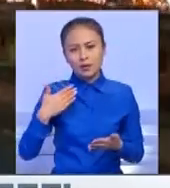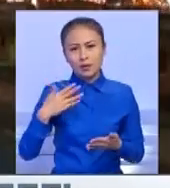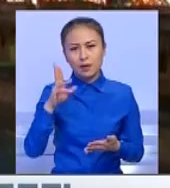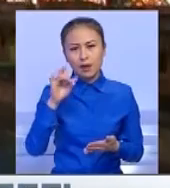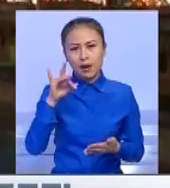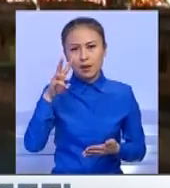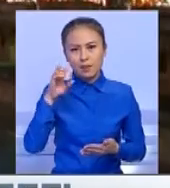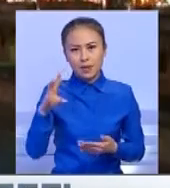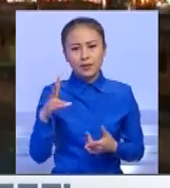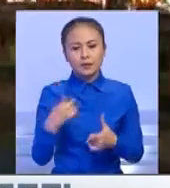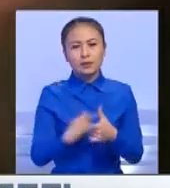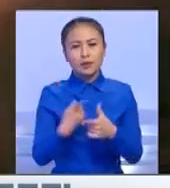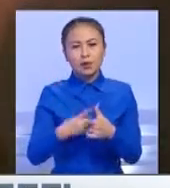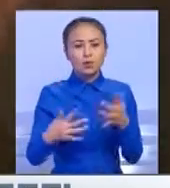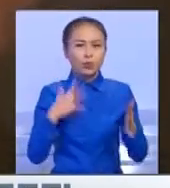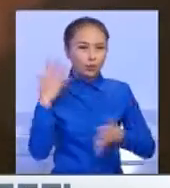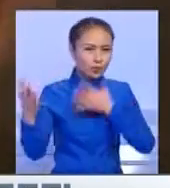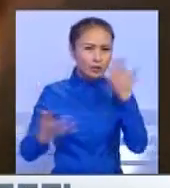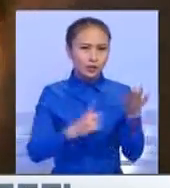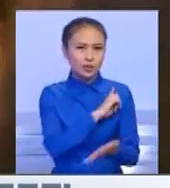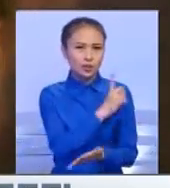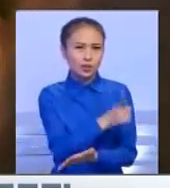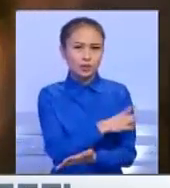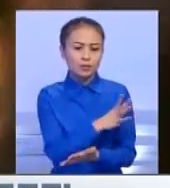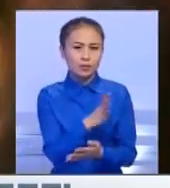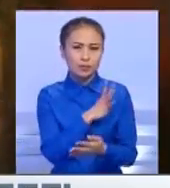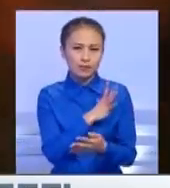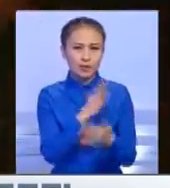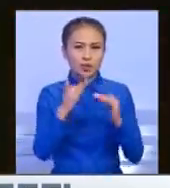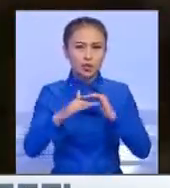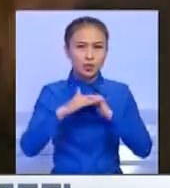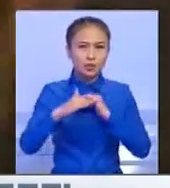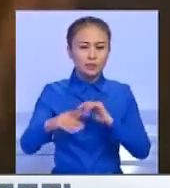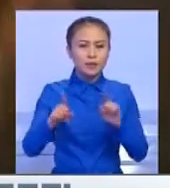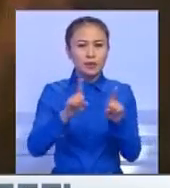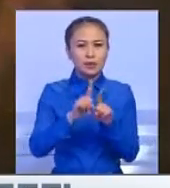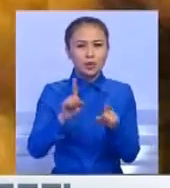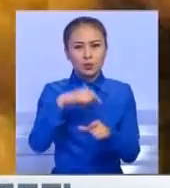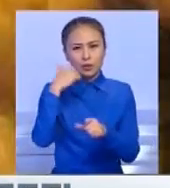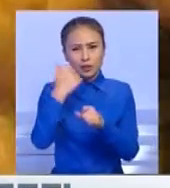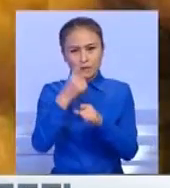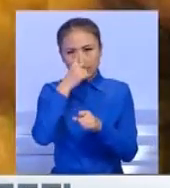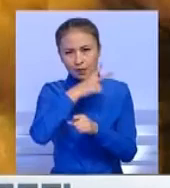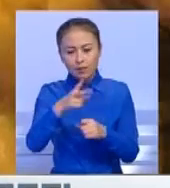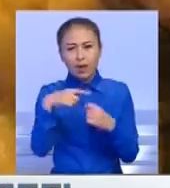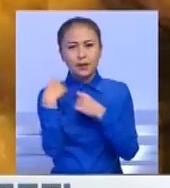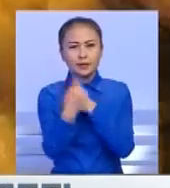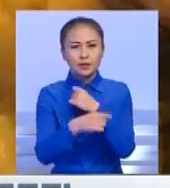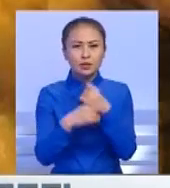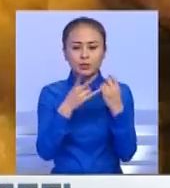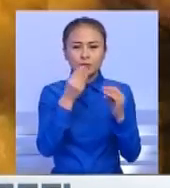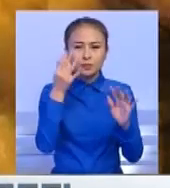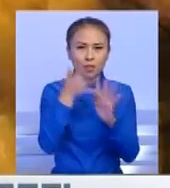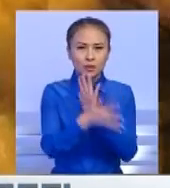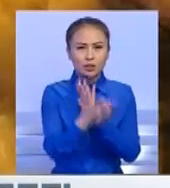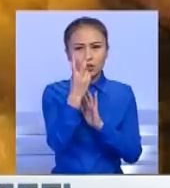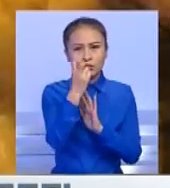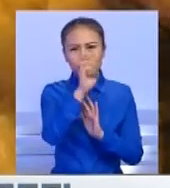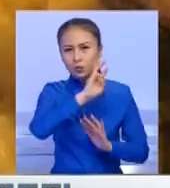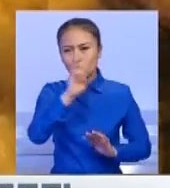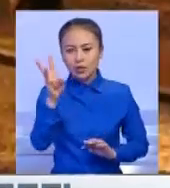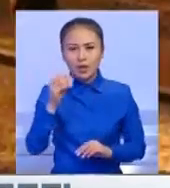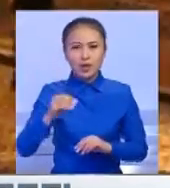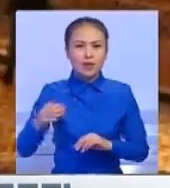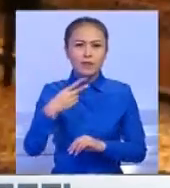алдында ғана елде Кармен дауылы соғылып, елдің есін шығарған болатын. Жергілікті билік екеуінен келтірілген материалдық шығынды 200